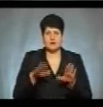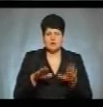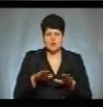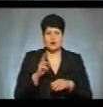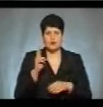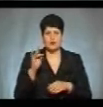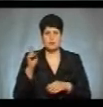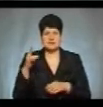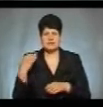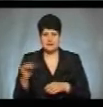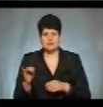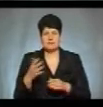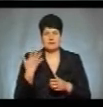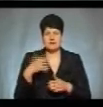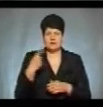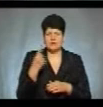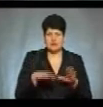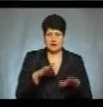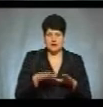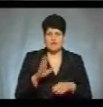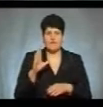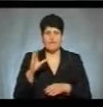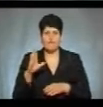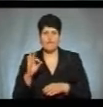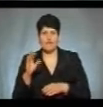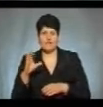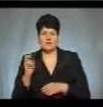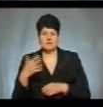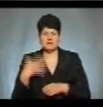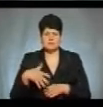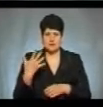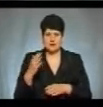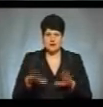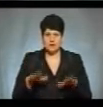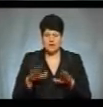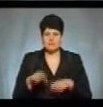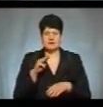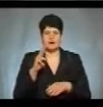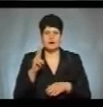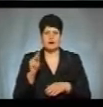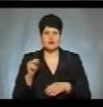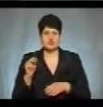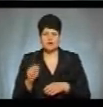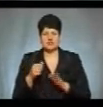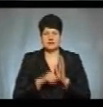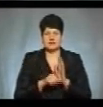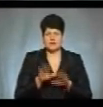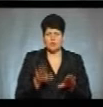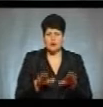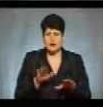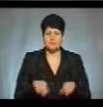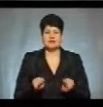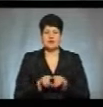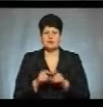Вадим Крупський, категорія 51 кілограм, Юрій Вовк, категорія 55 кілограмів та Андрій Ткач, категорія 60 кілограмів.